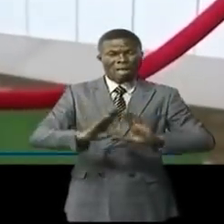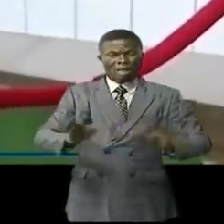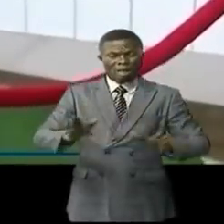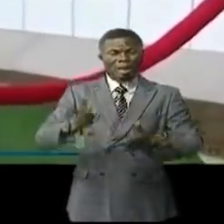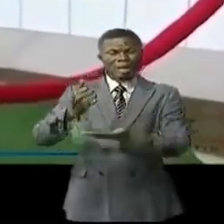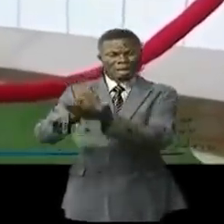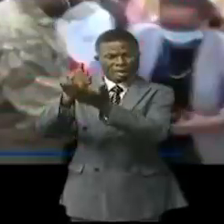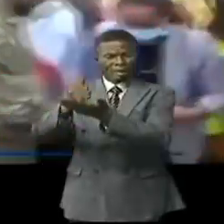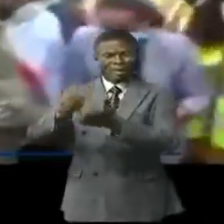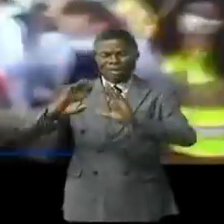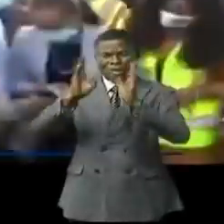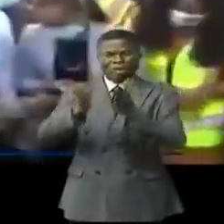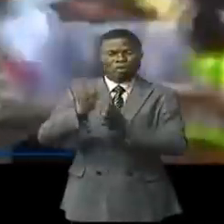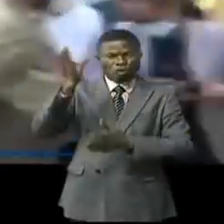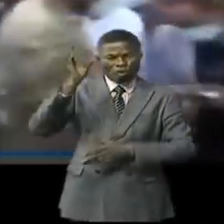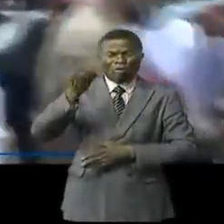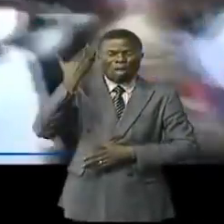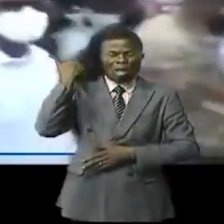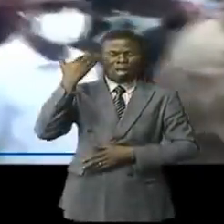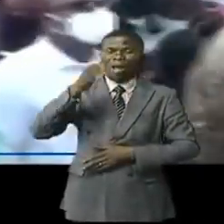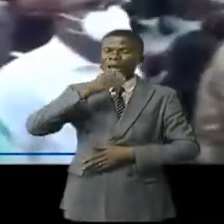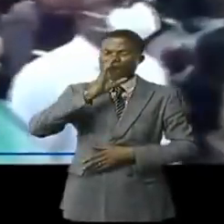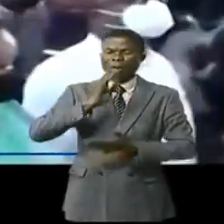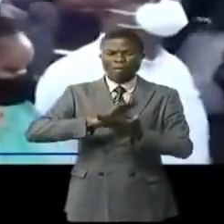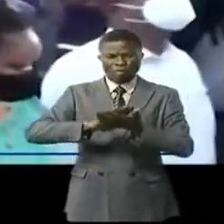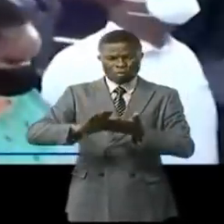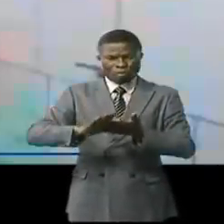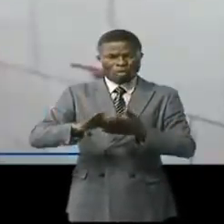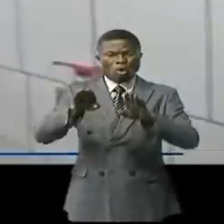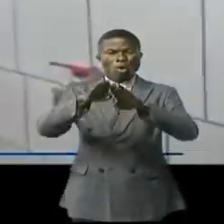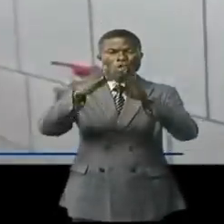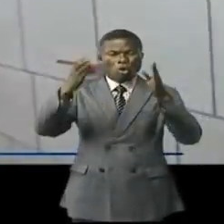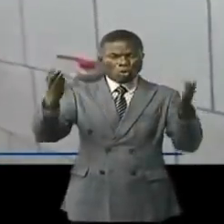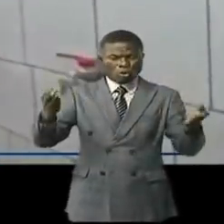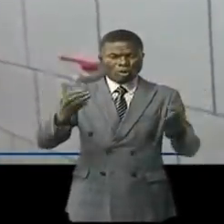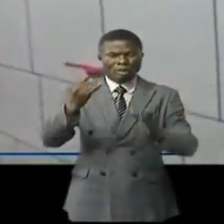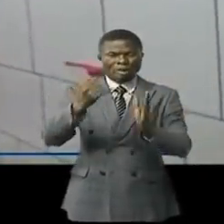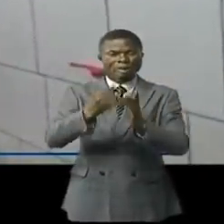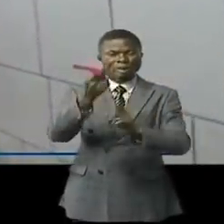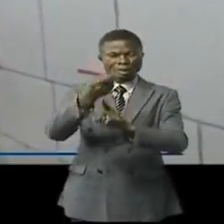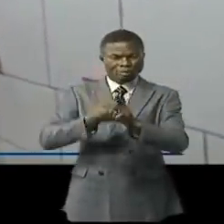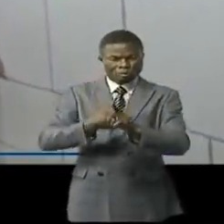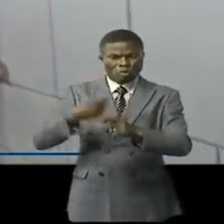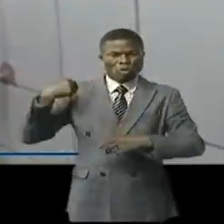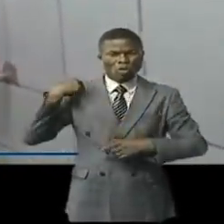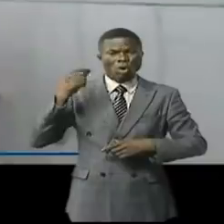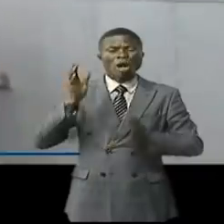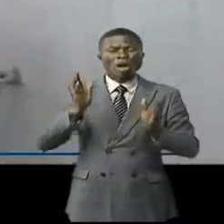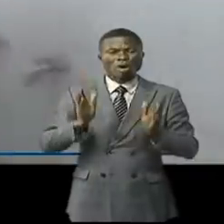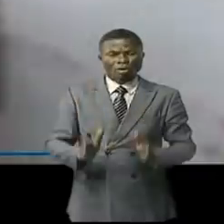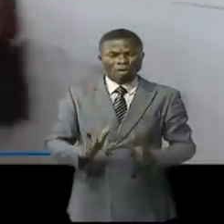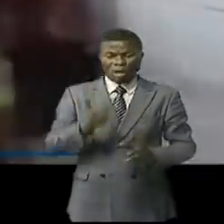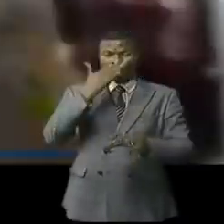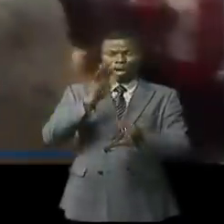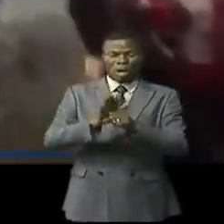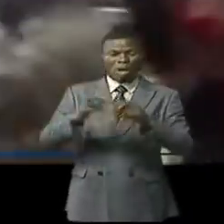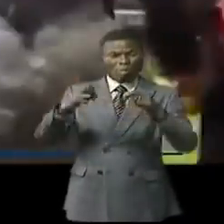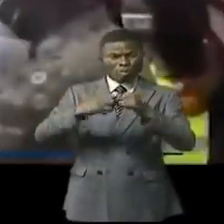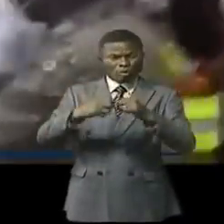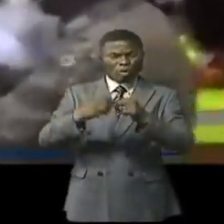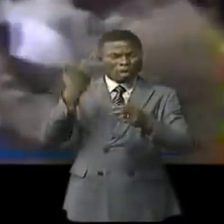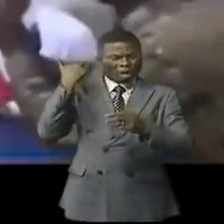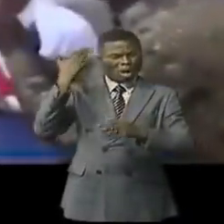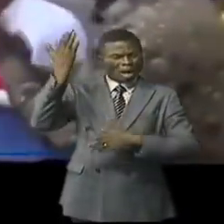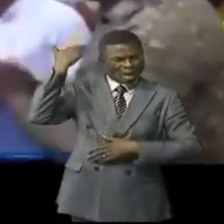desservir tous les villages en eau potable. Cette inauguration intervient 6 mois après que Jacques Ablakatwe eut promis du courant et de